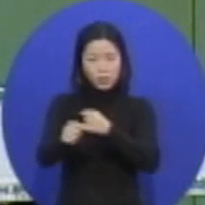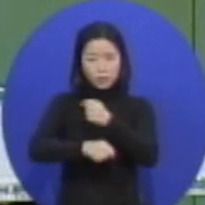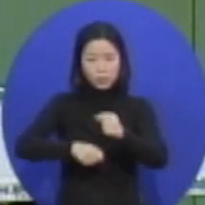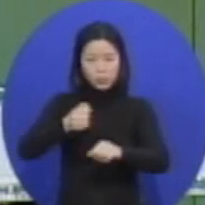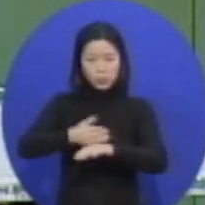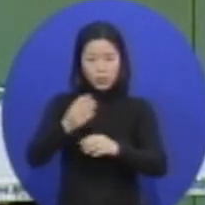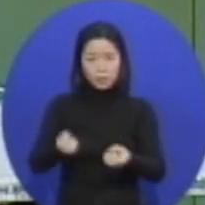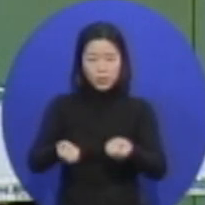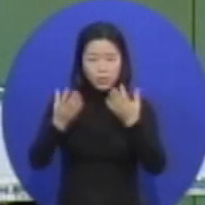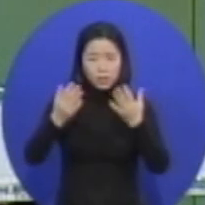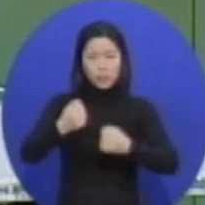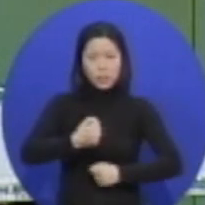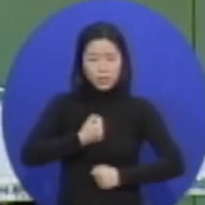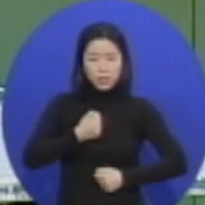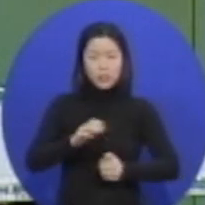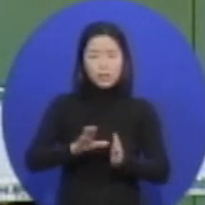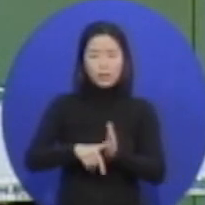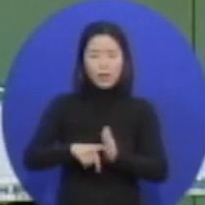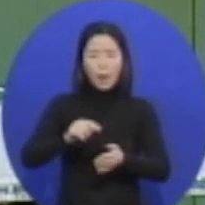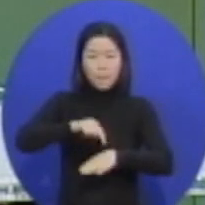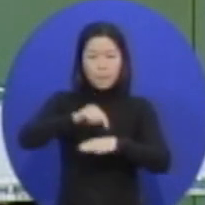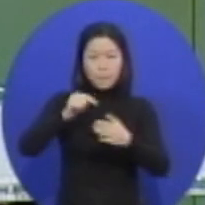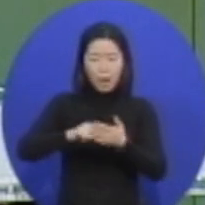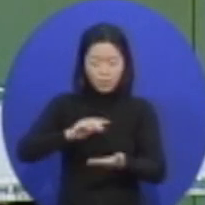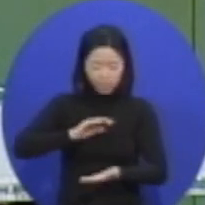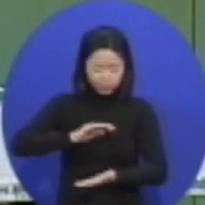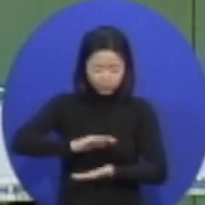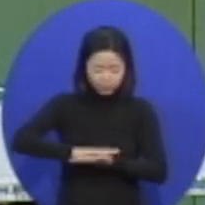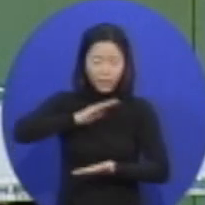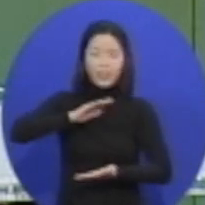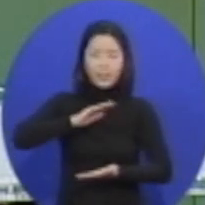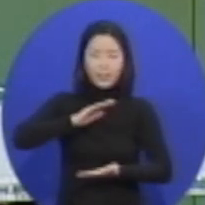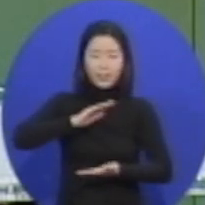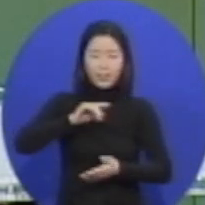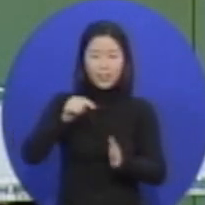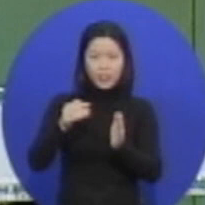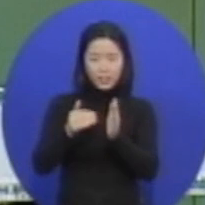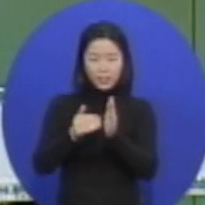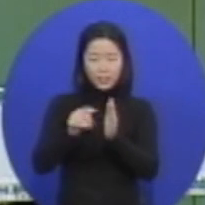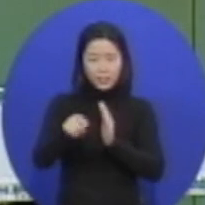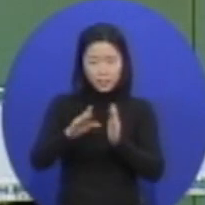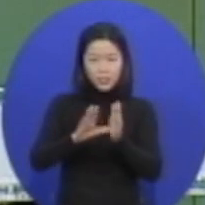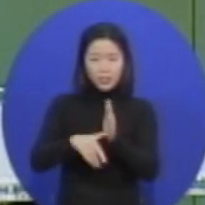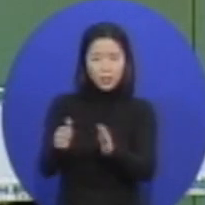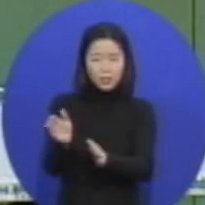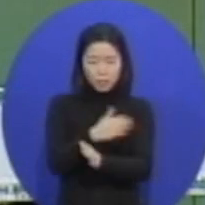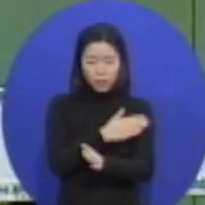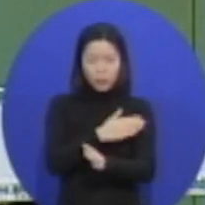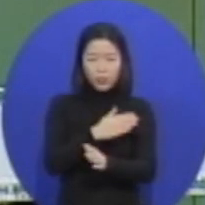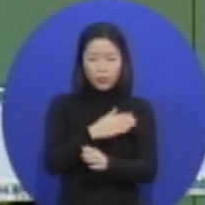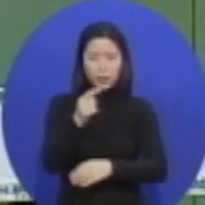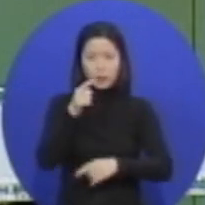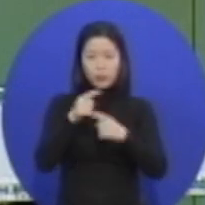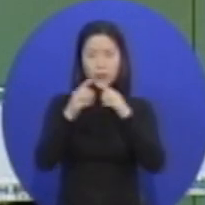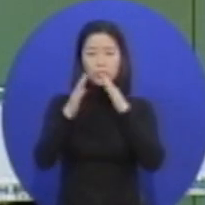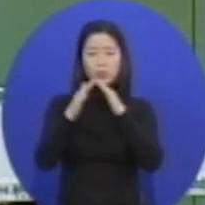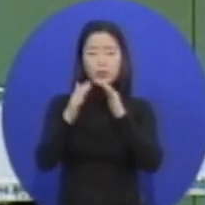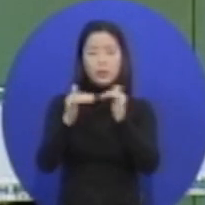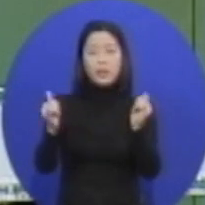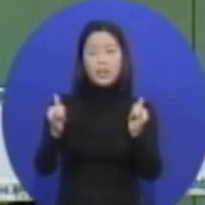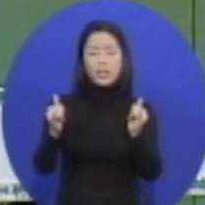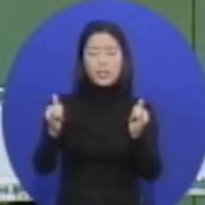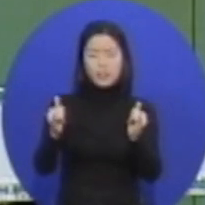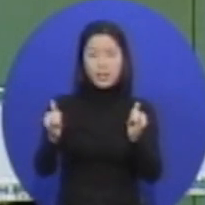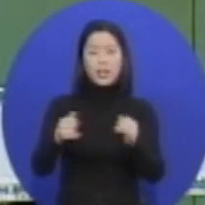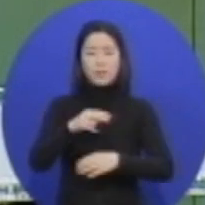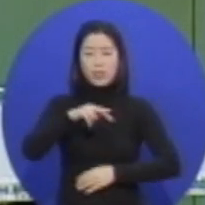뜨거워 있는지 모릅니다 그래서 그때부터 교우들에게 도 추수감사절에 꼭 감싸 제목을 먼저 써보시는